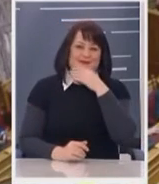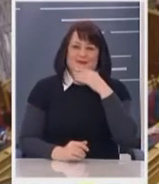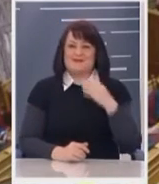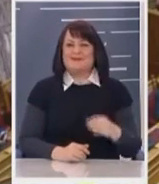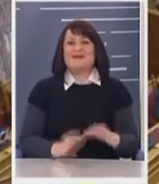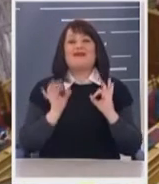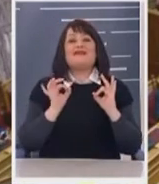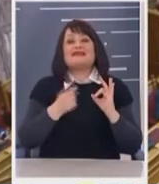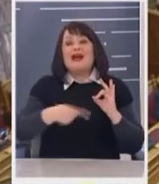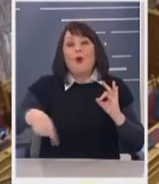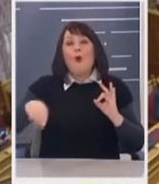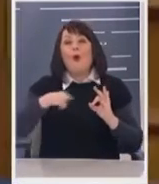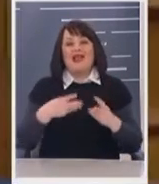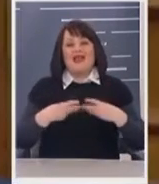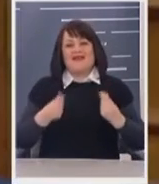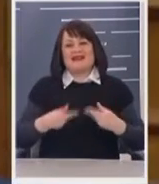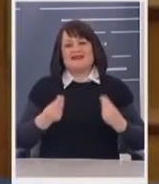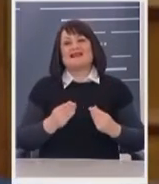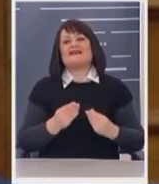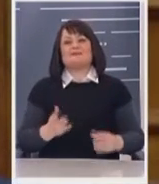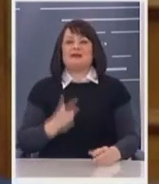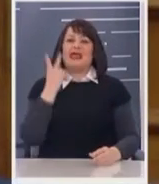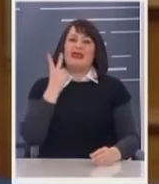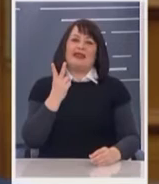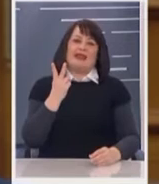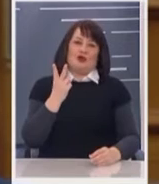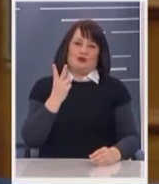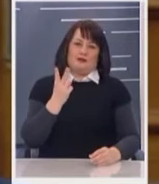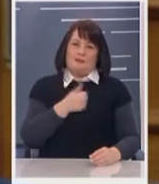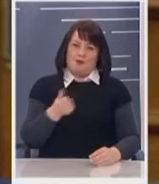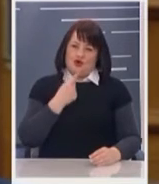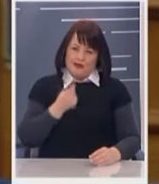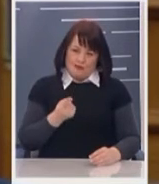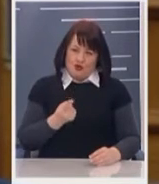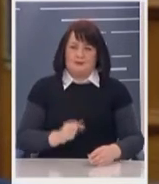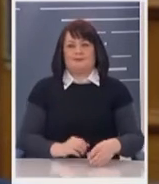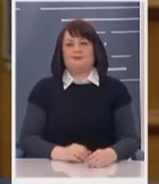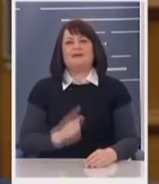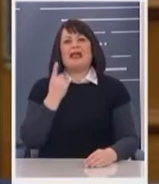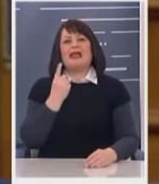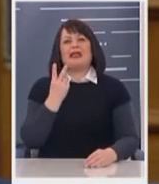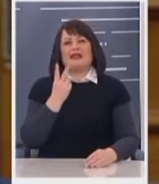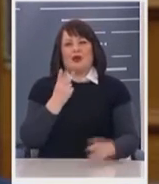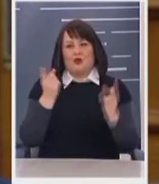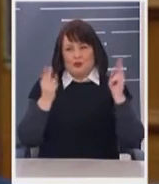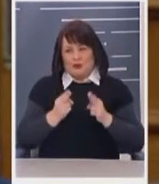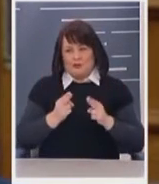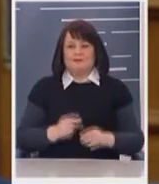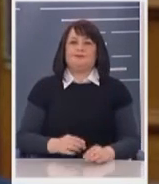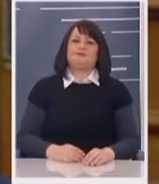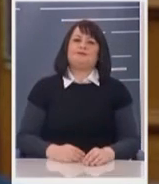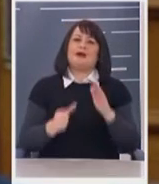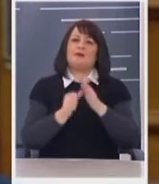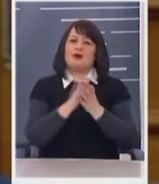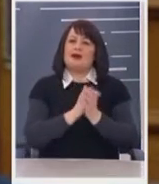Βεβαίως, σε όλους. Δύο παρατηρήσεις μόνο. Δύο μικρές παρατηρήσεις. Ο κύριος Πρόεδρος της